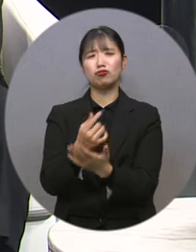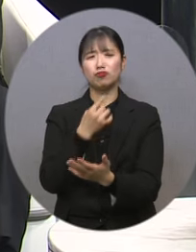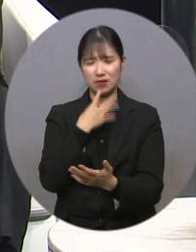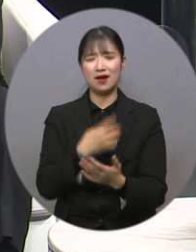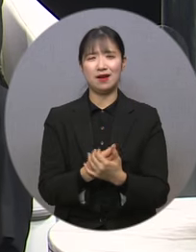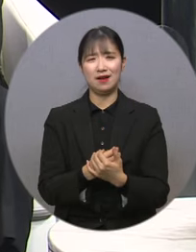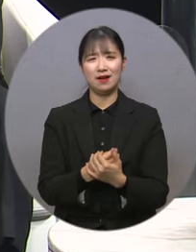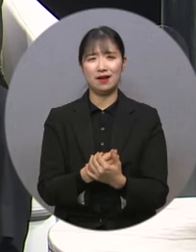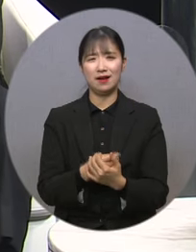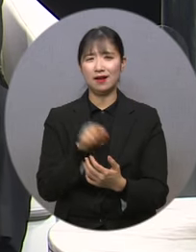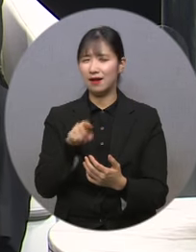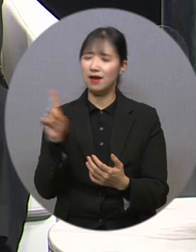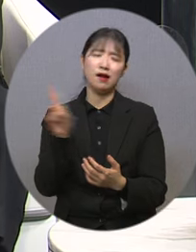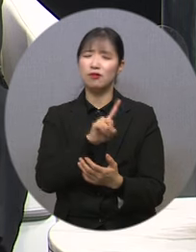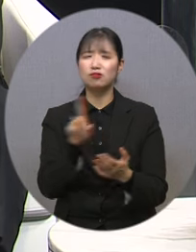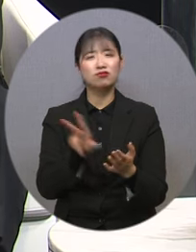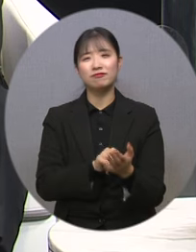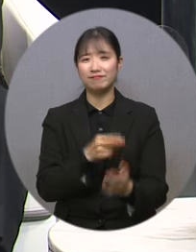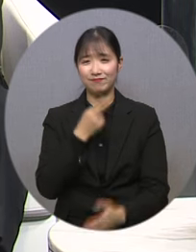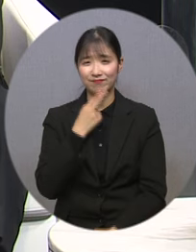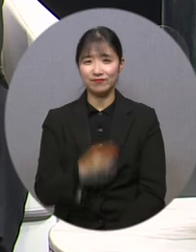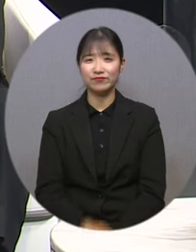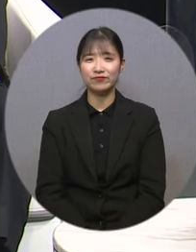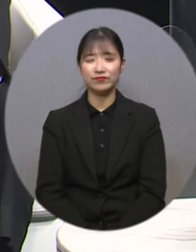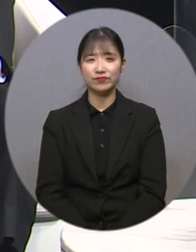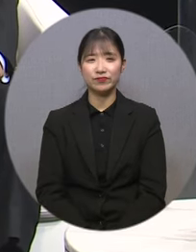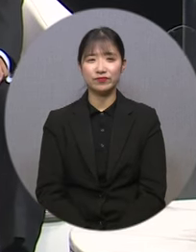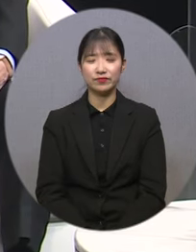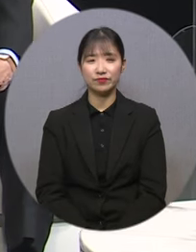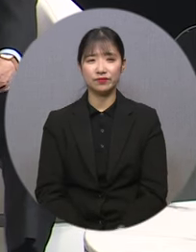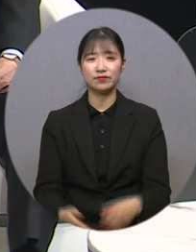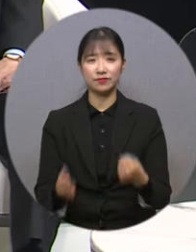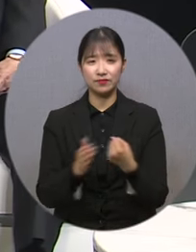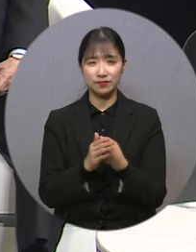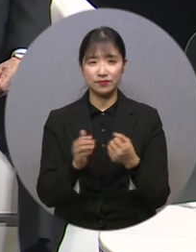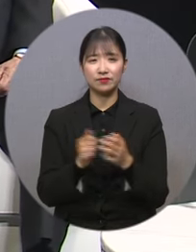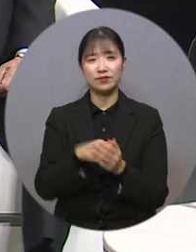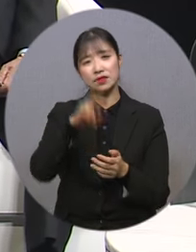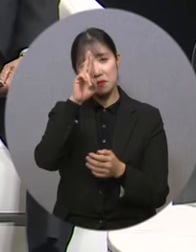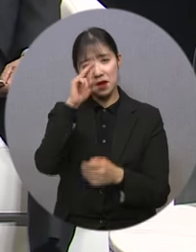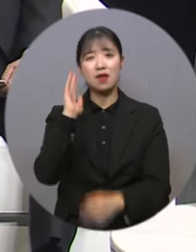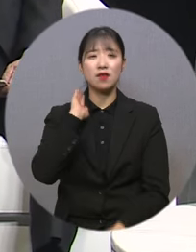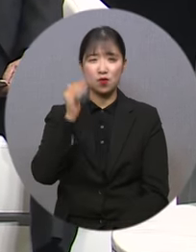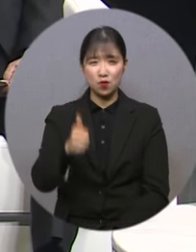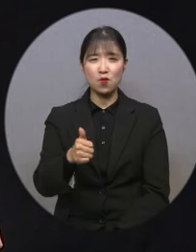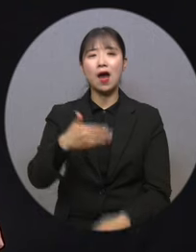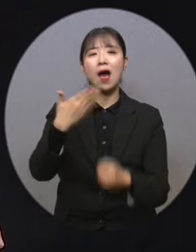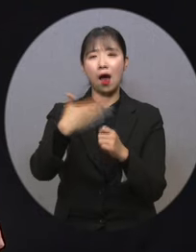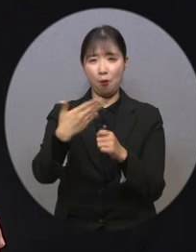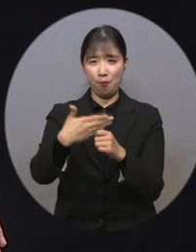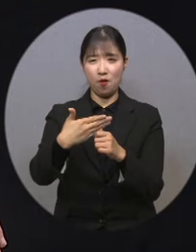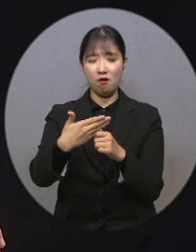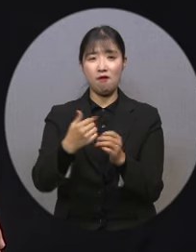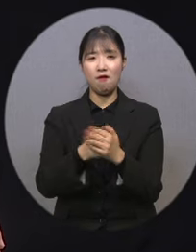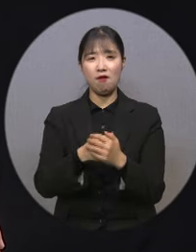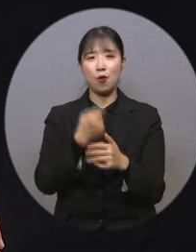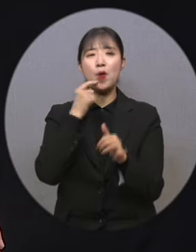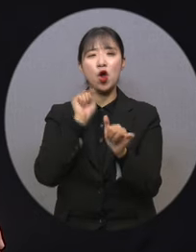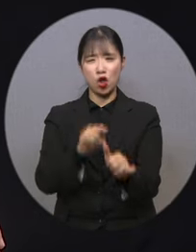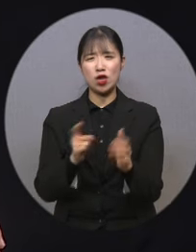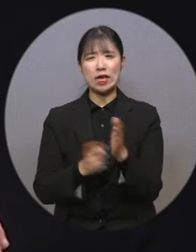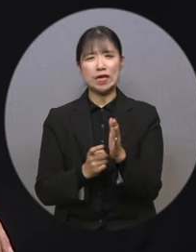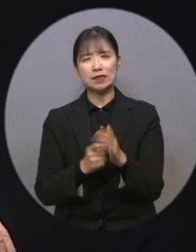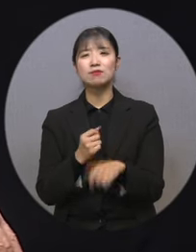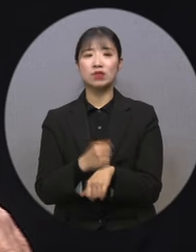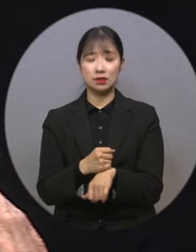그거는 아무 문제가 없는 겁니다. 그래서 박정희 대통령도 9번 긴급재정명령, 긴급명령권을